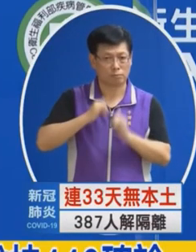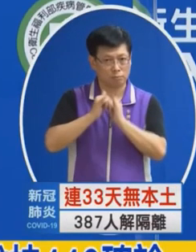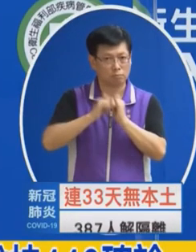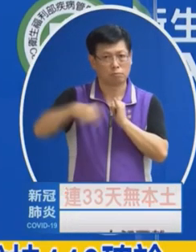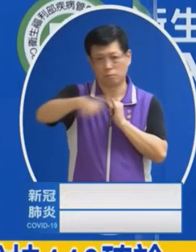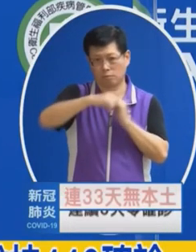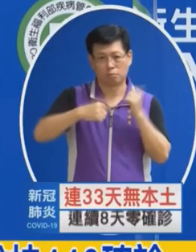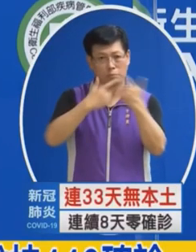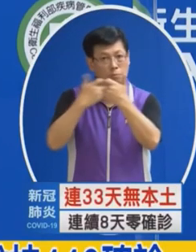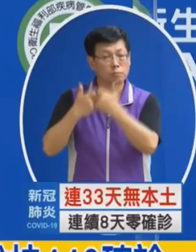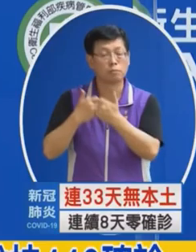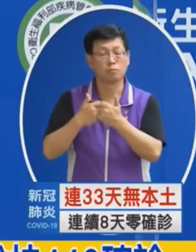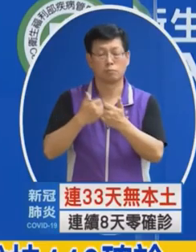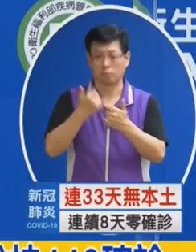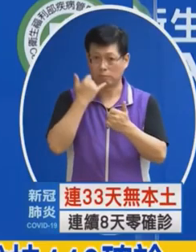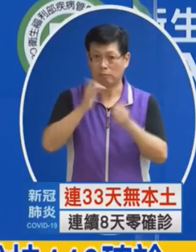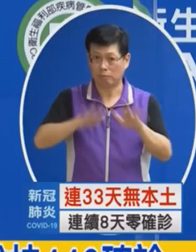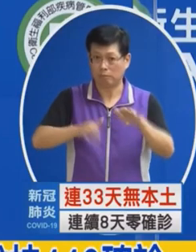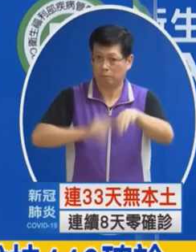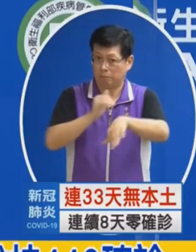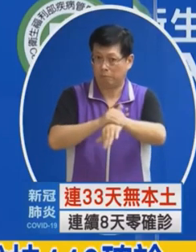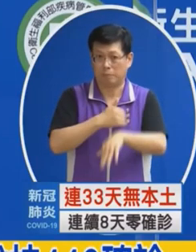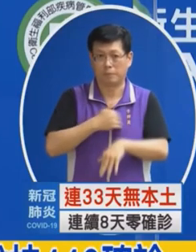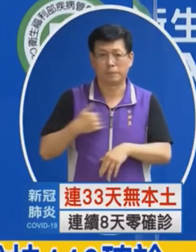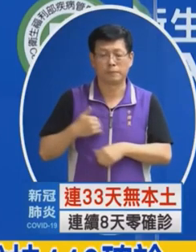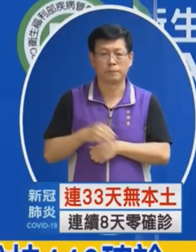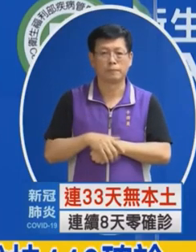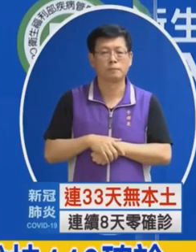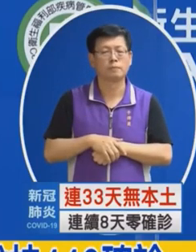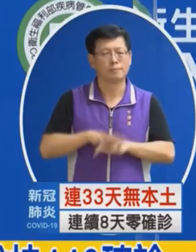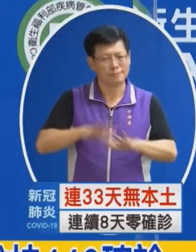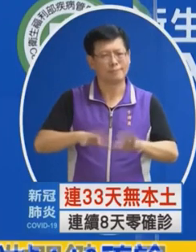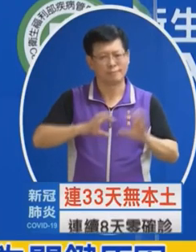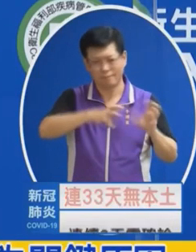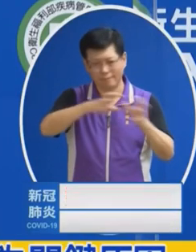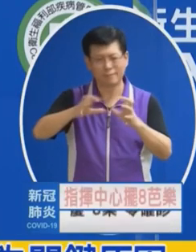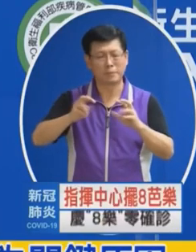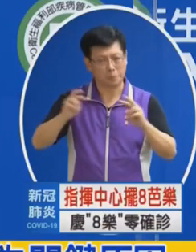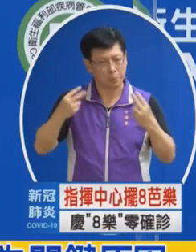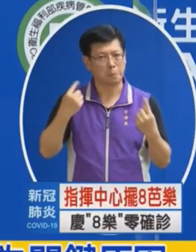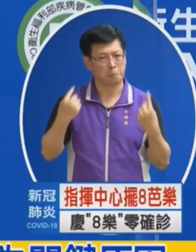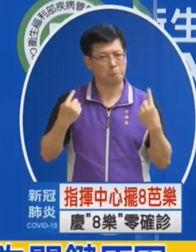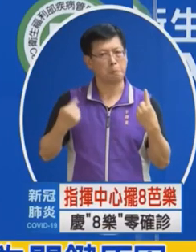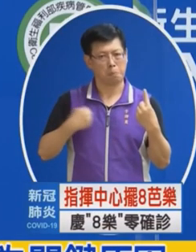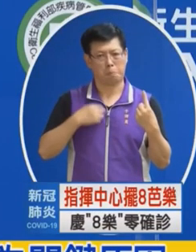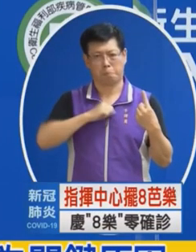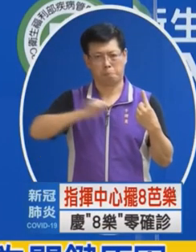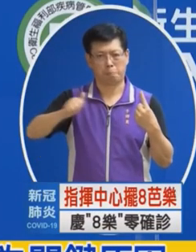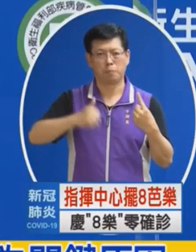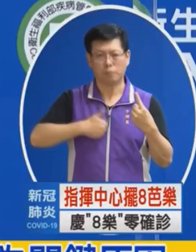民的配合，所以我们才能够有这样子一个至少在世界上来评比是一个